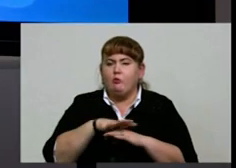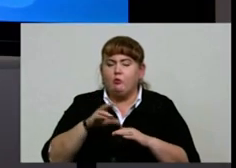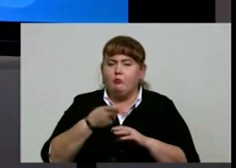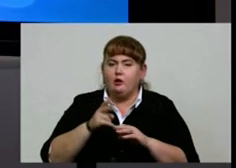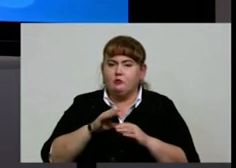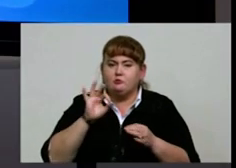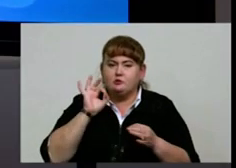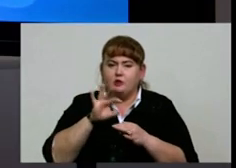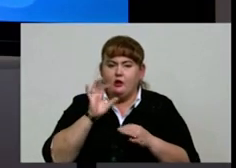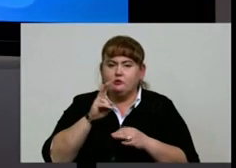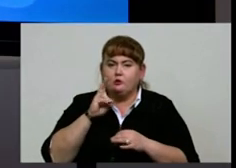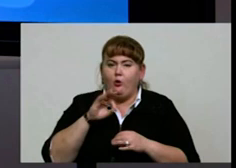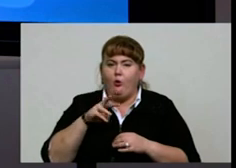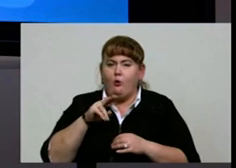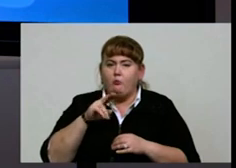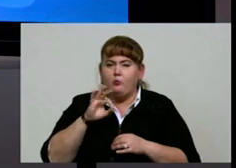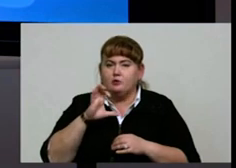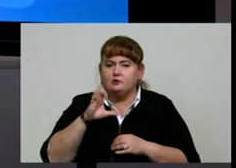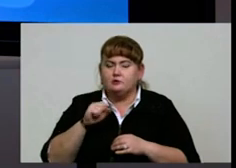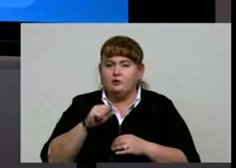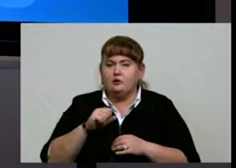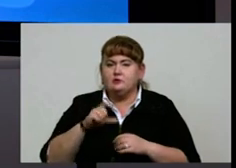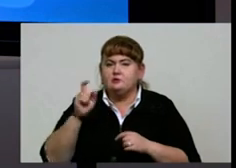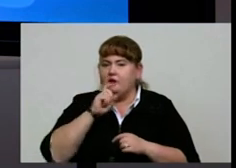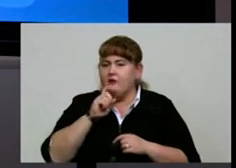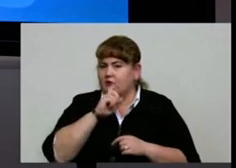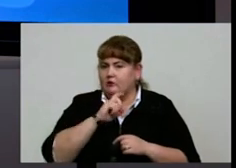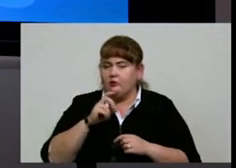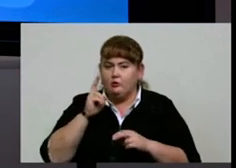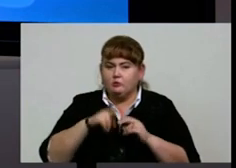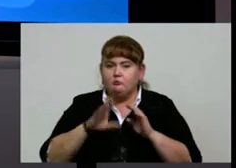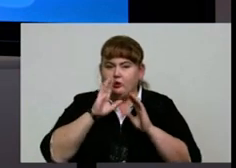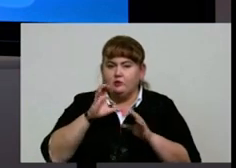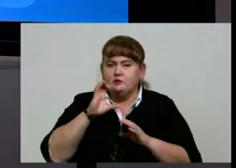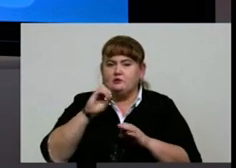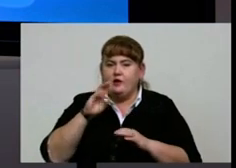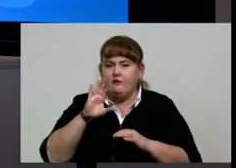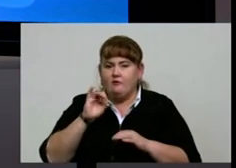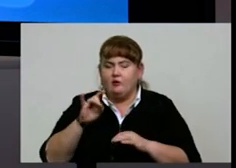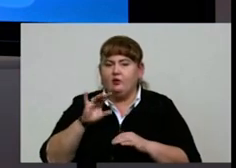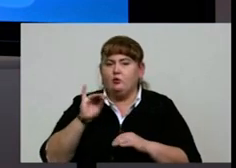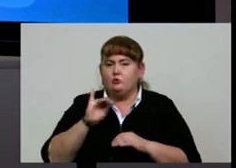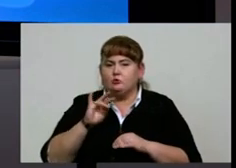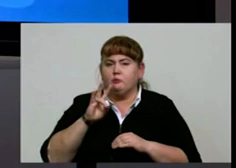стрелочка компаса с северным концом показывает на север, а южным — на юг.